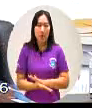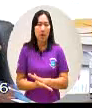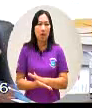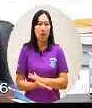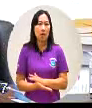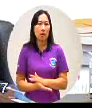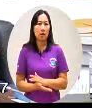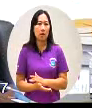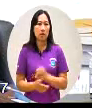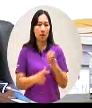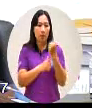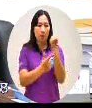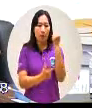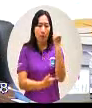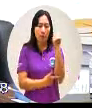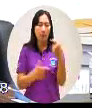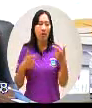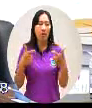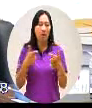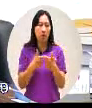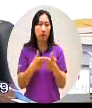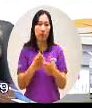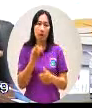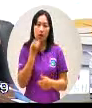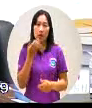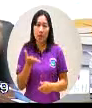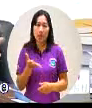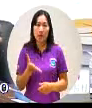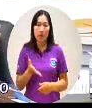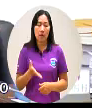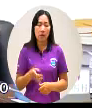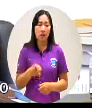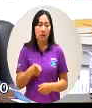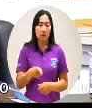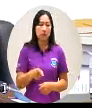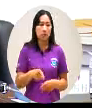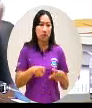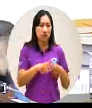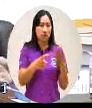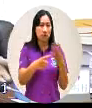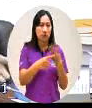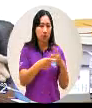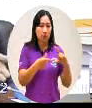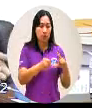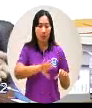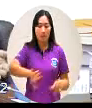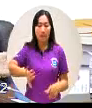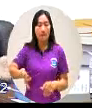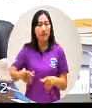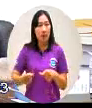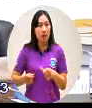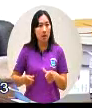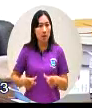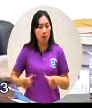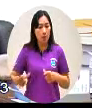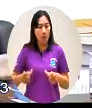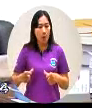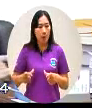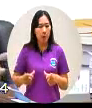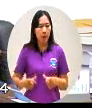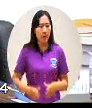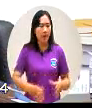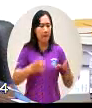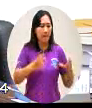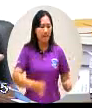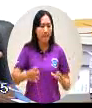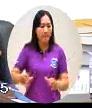啦，道路开辟优先啦。啊，那安尼工业区的周边的公园，是不是会当一座一座啊来建立起来？未